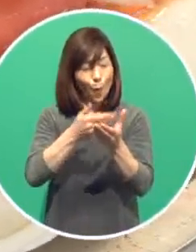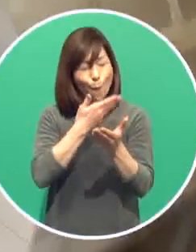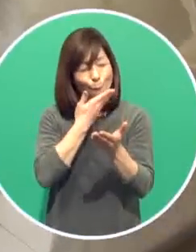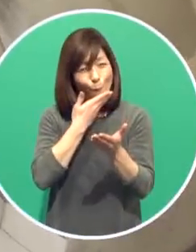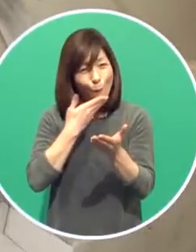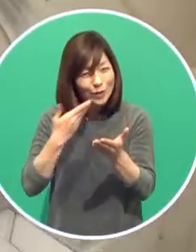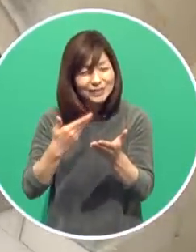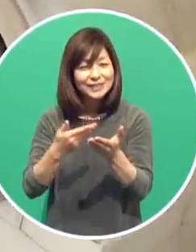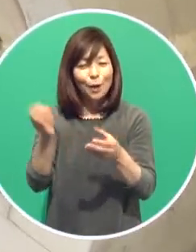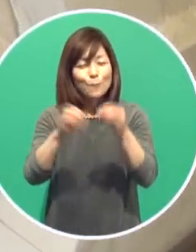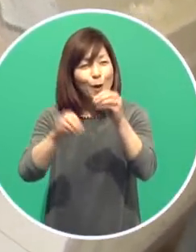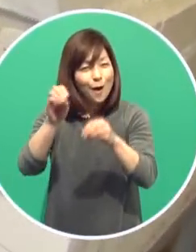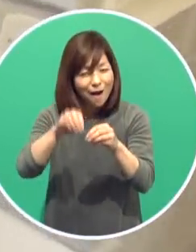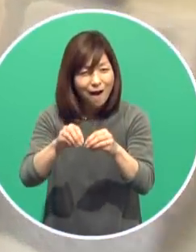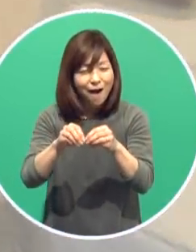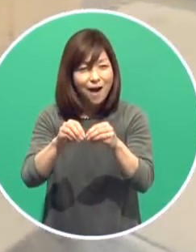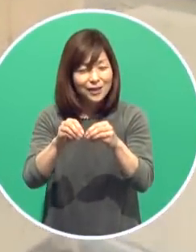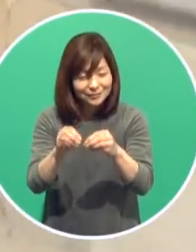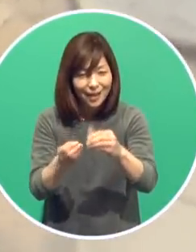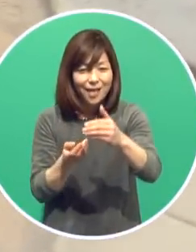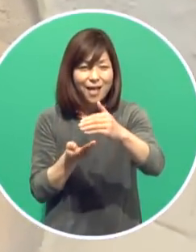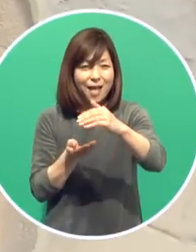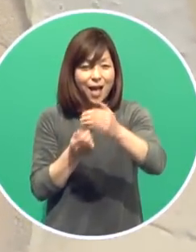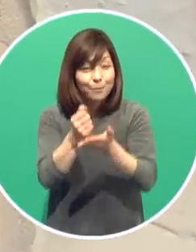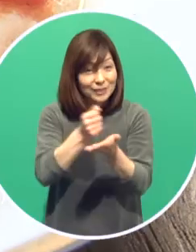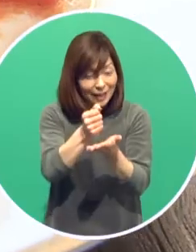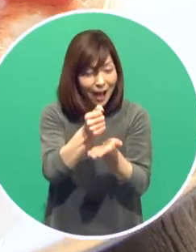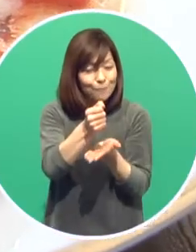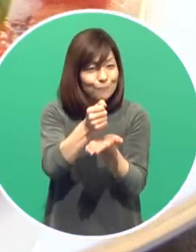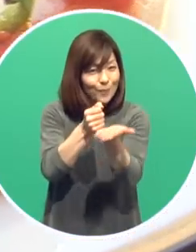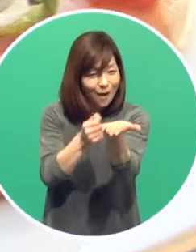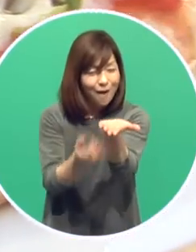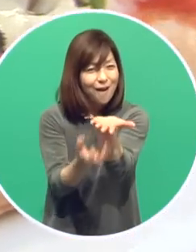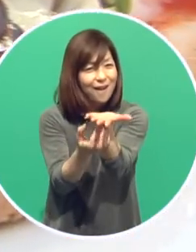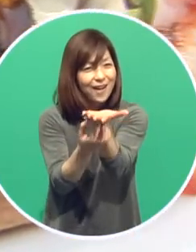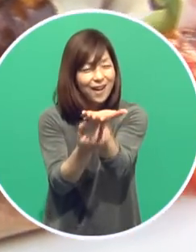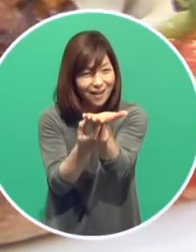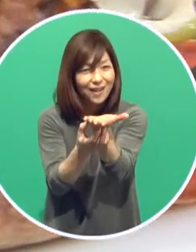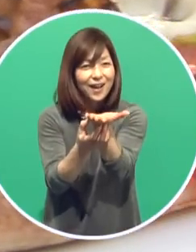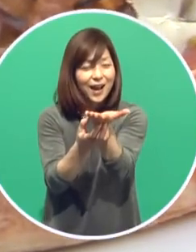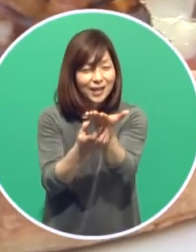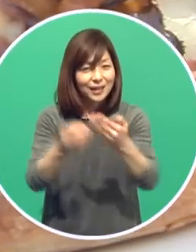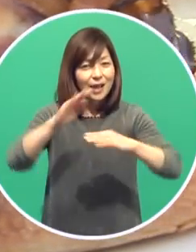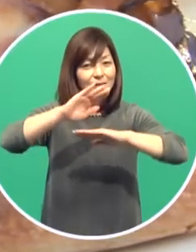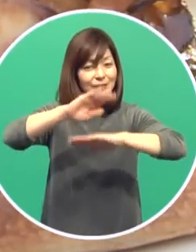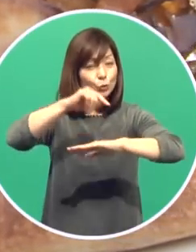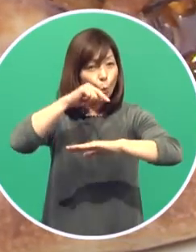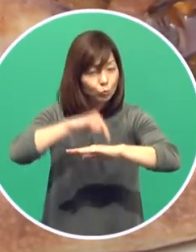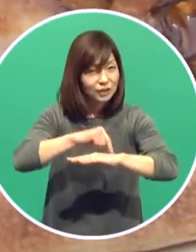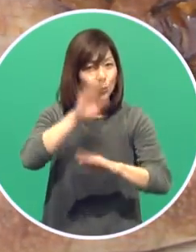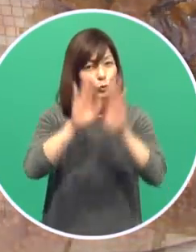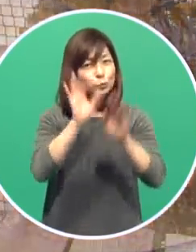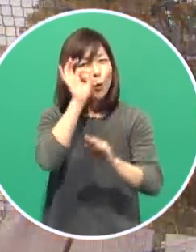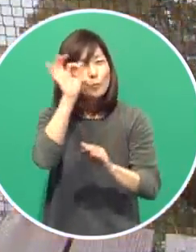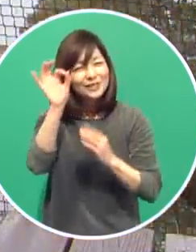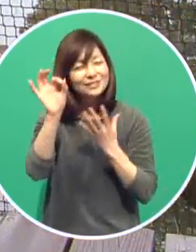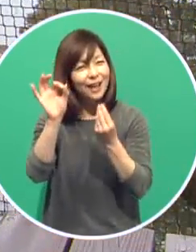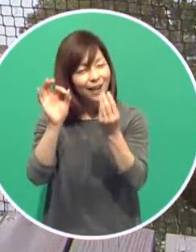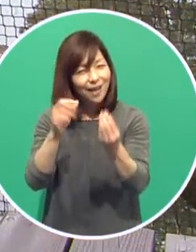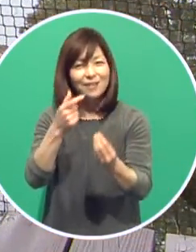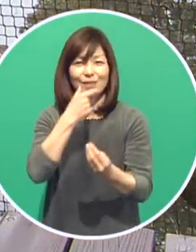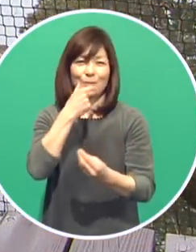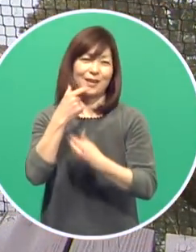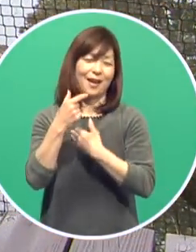江田島産の大ぶり牡蠣を石窯で焼いた牡蠣入りピザ、瀬戸内の絶景も一緒に味わうことができ